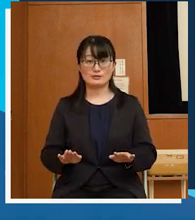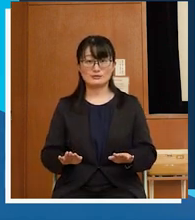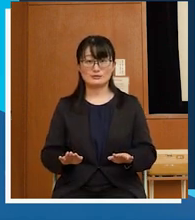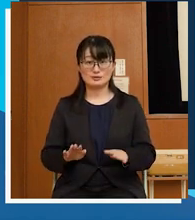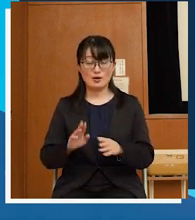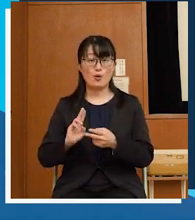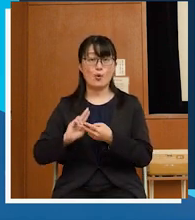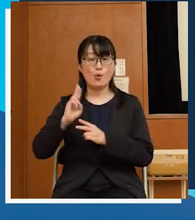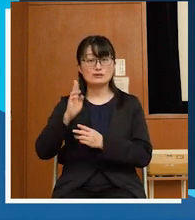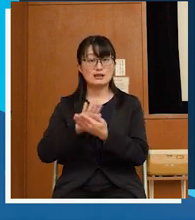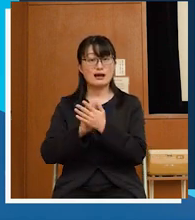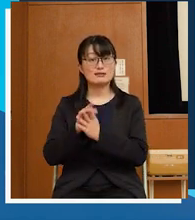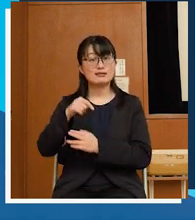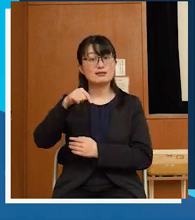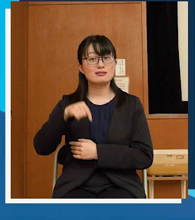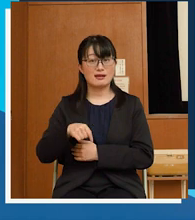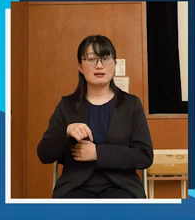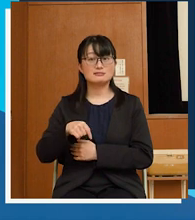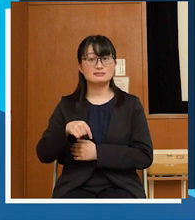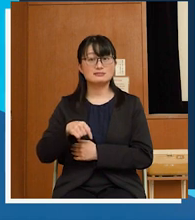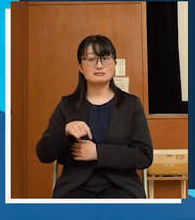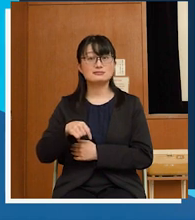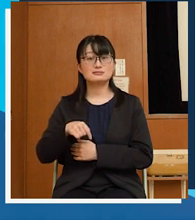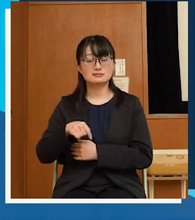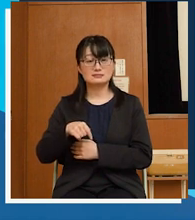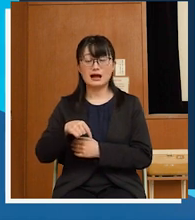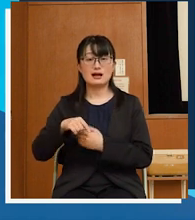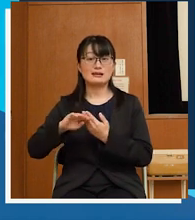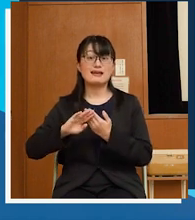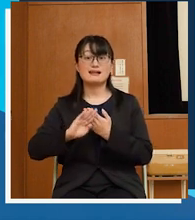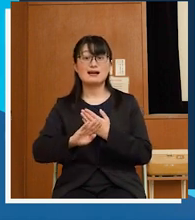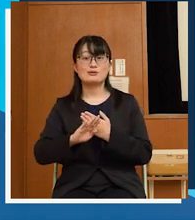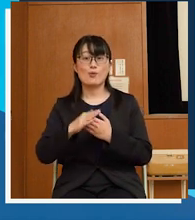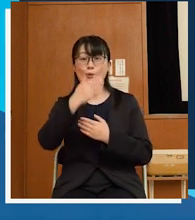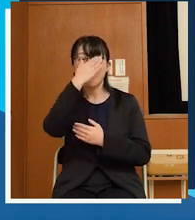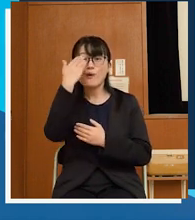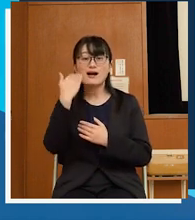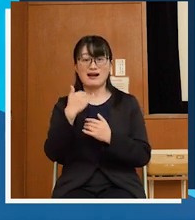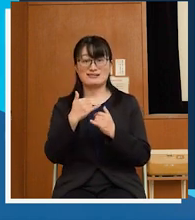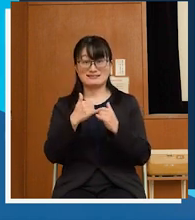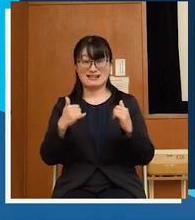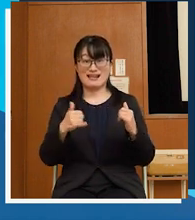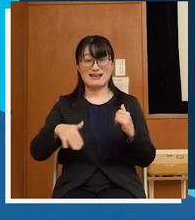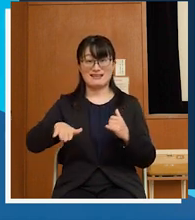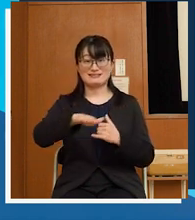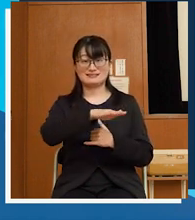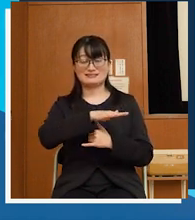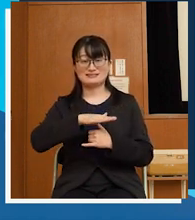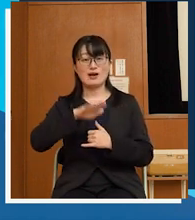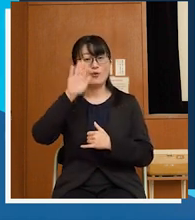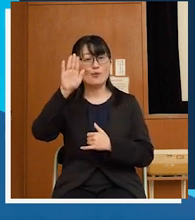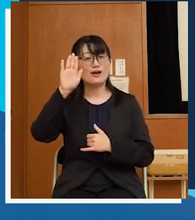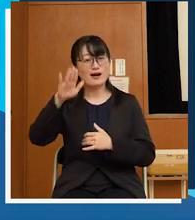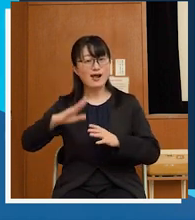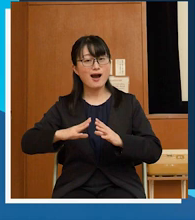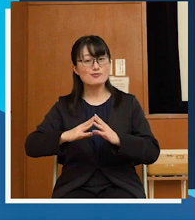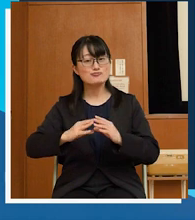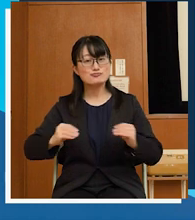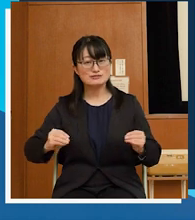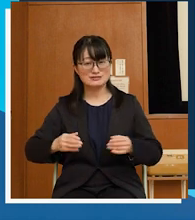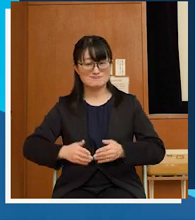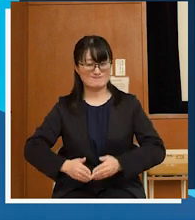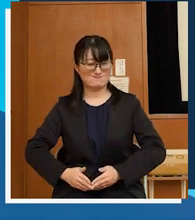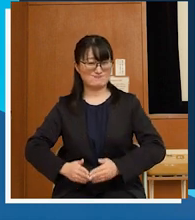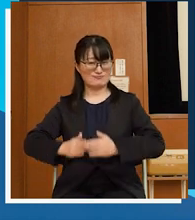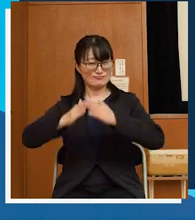県外の若い特に若い世代これからこの国を作っていく方々これから自分